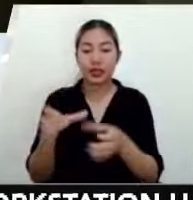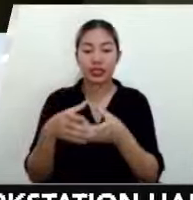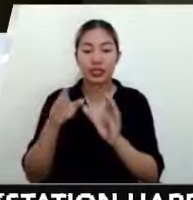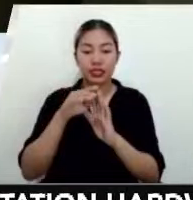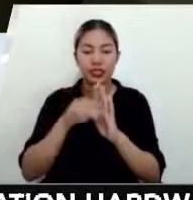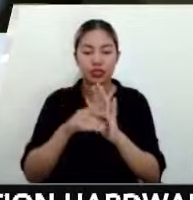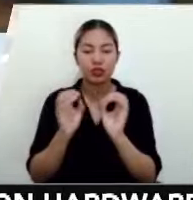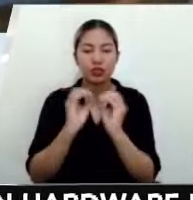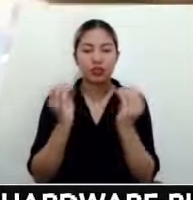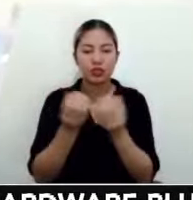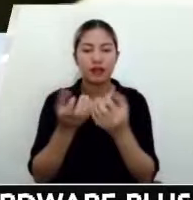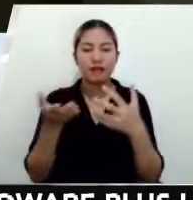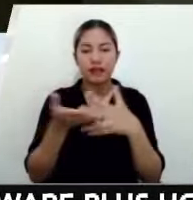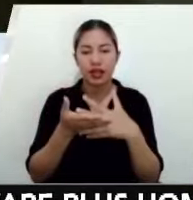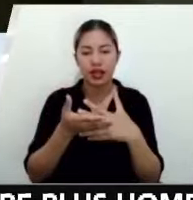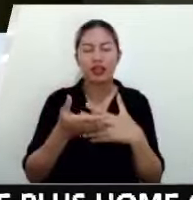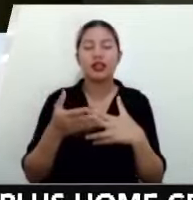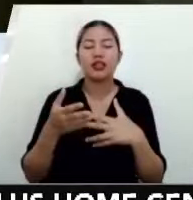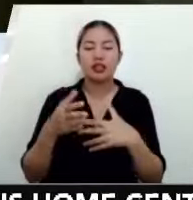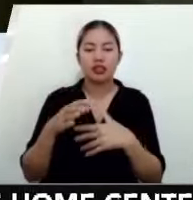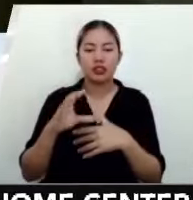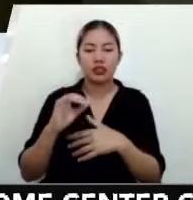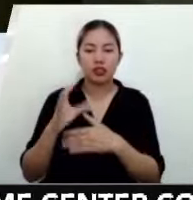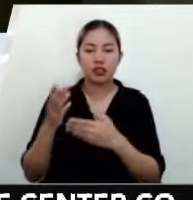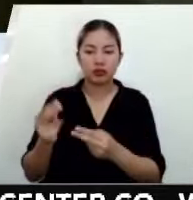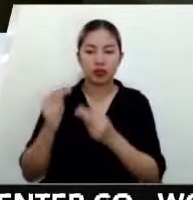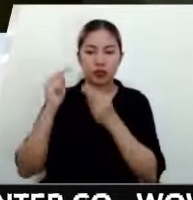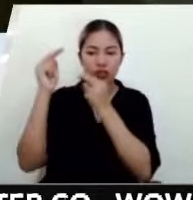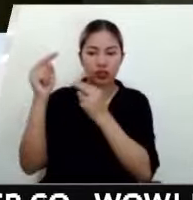Certificate of Nomination and Acceptance kahapon.